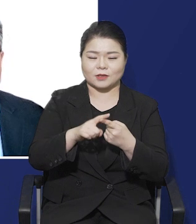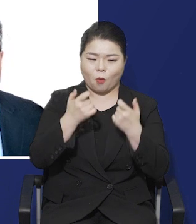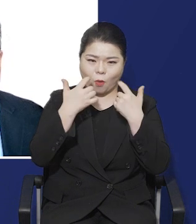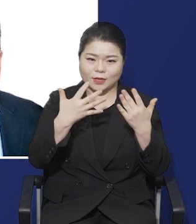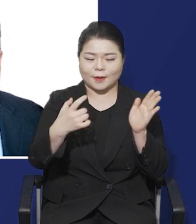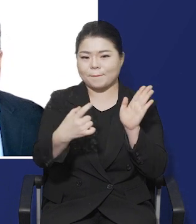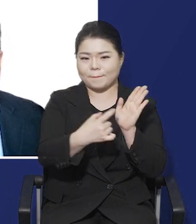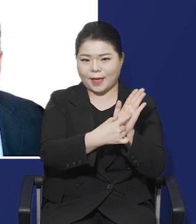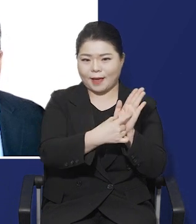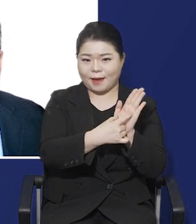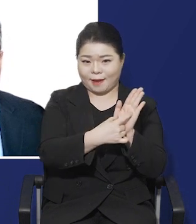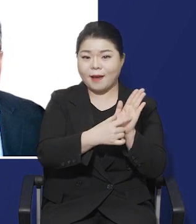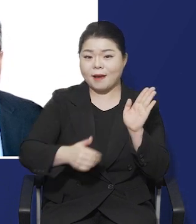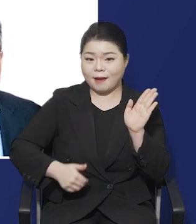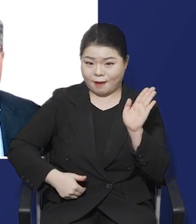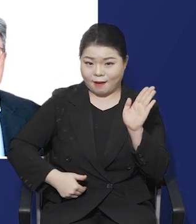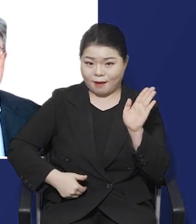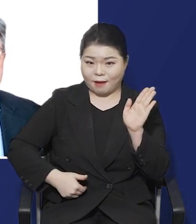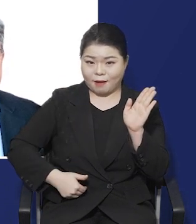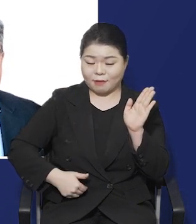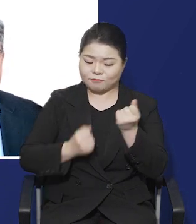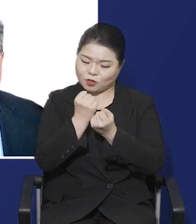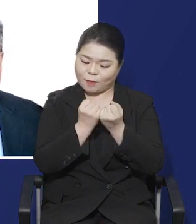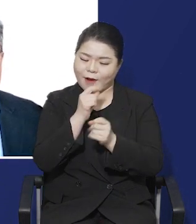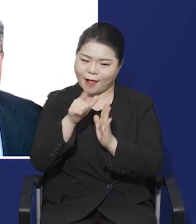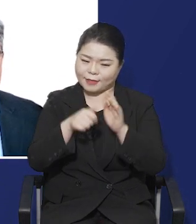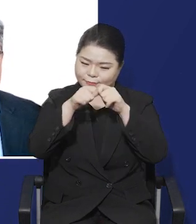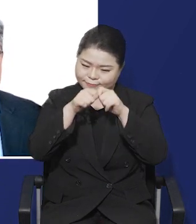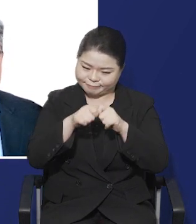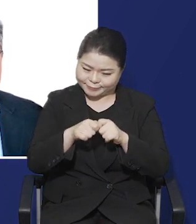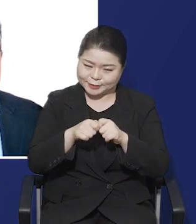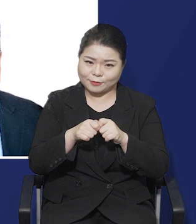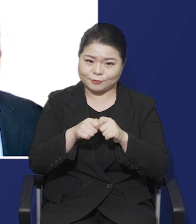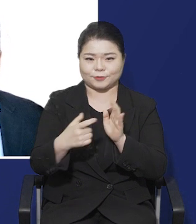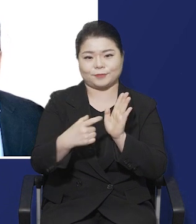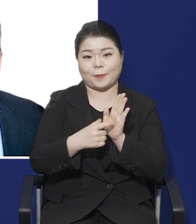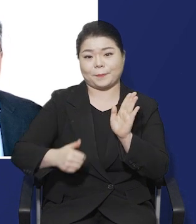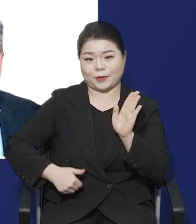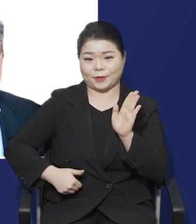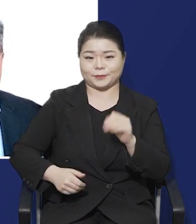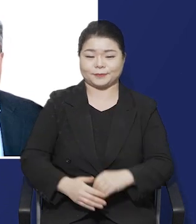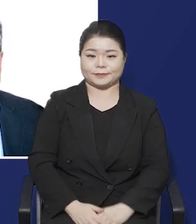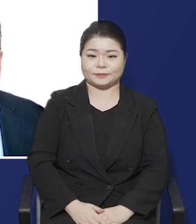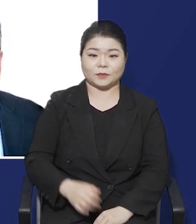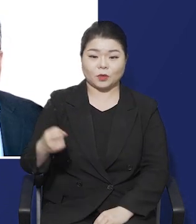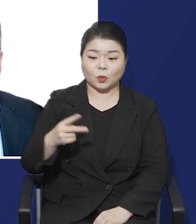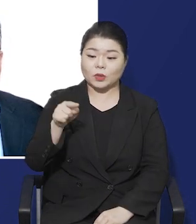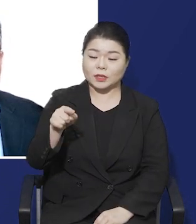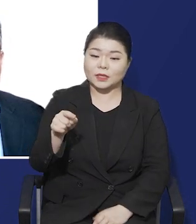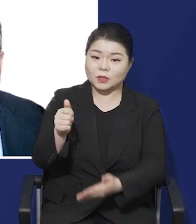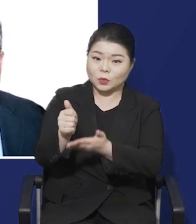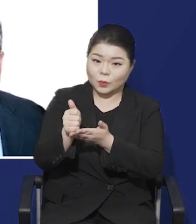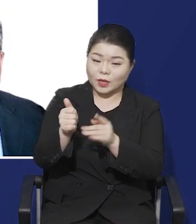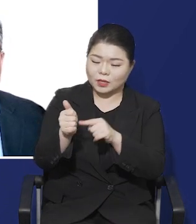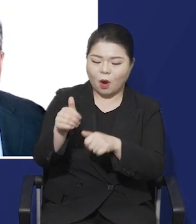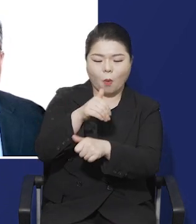명확하게 인식하기 위해 설명 자체가 구체적이어야 된다는 것입니다. 또한 타겟 시장에 대한